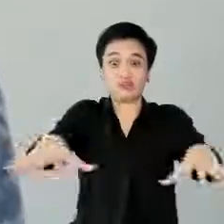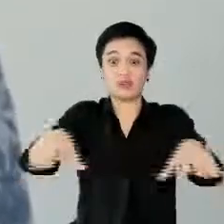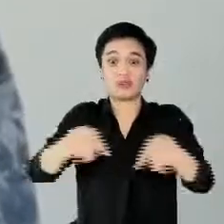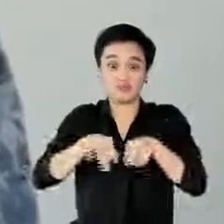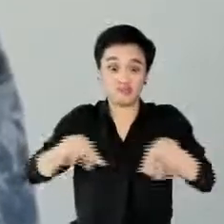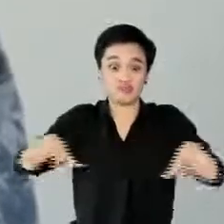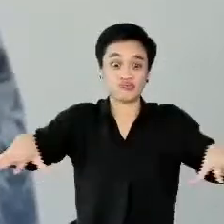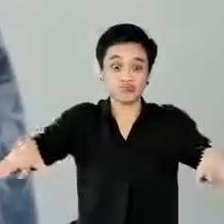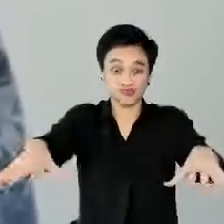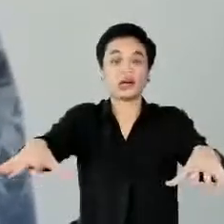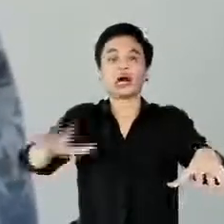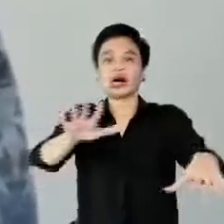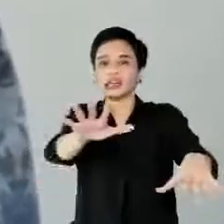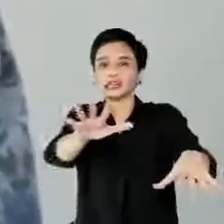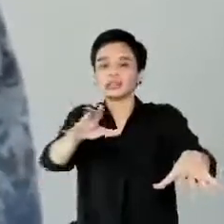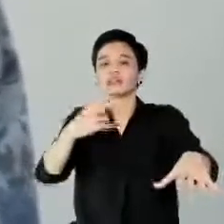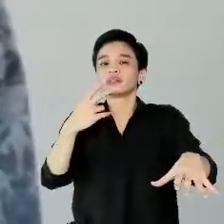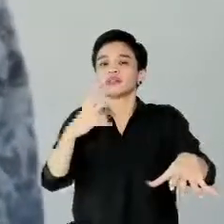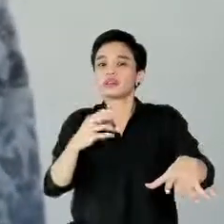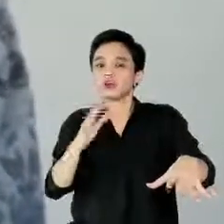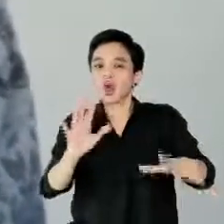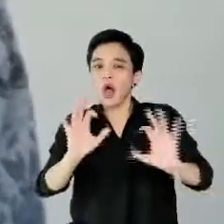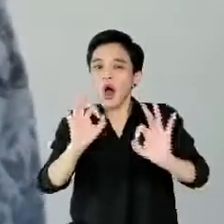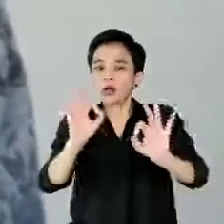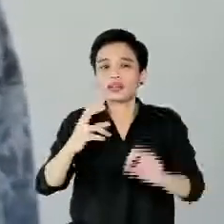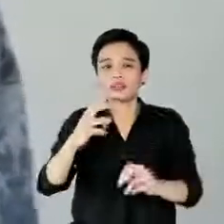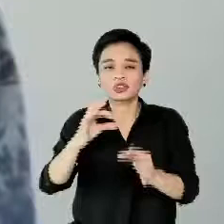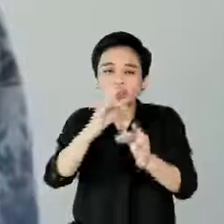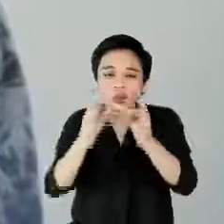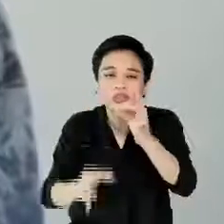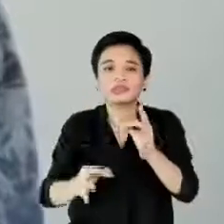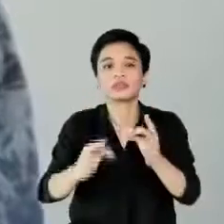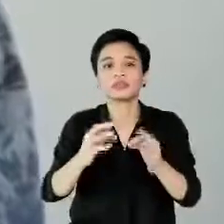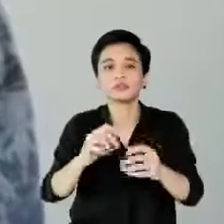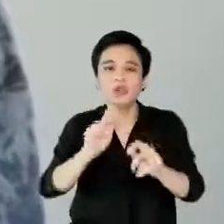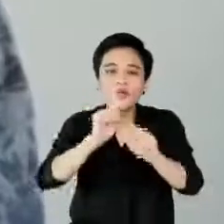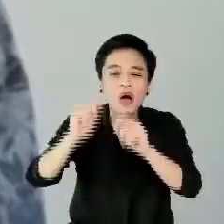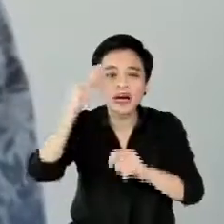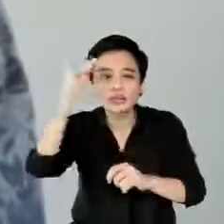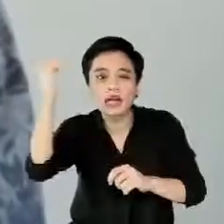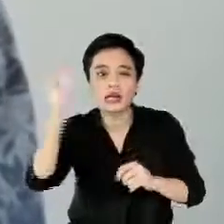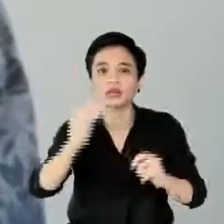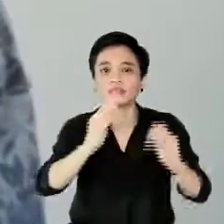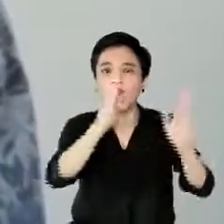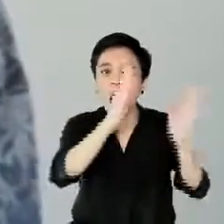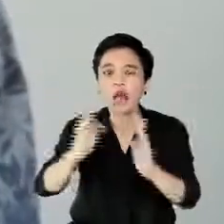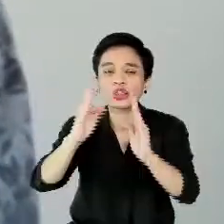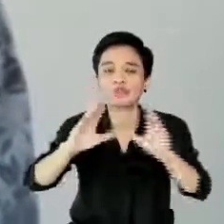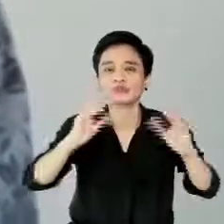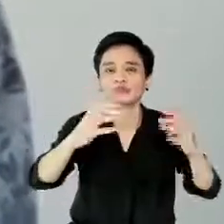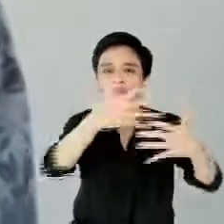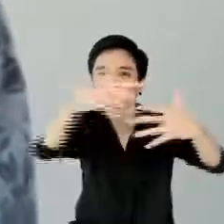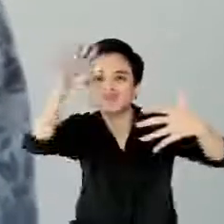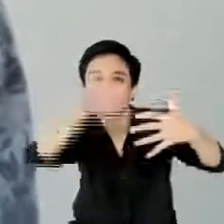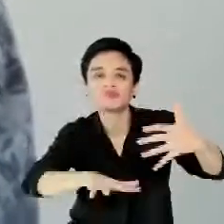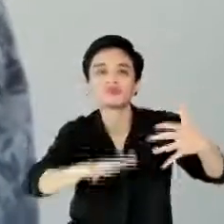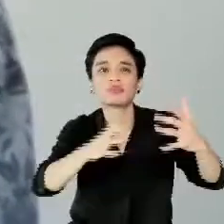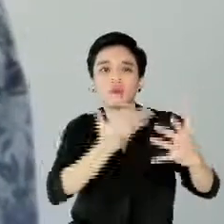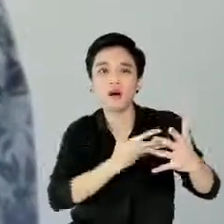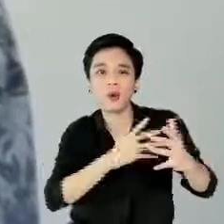kita sudah cetakan kebutuhan etiologinya kita Teteh